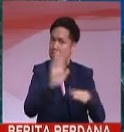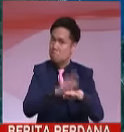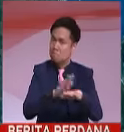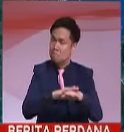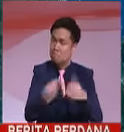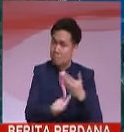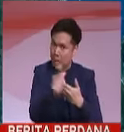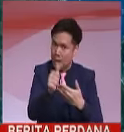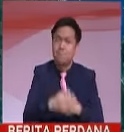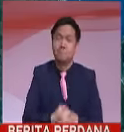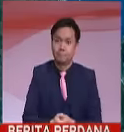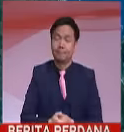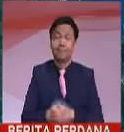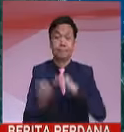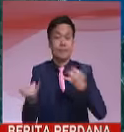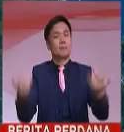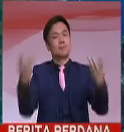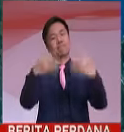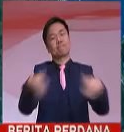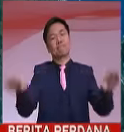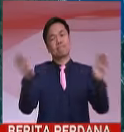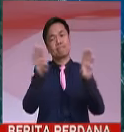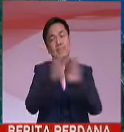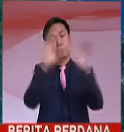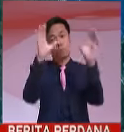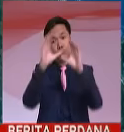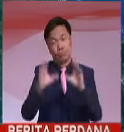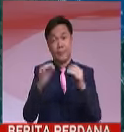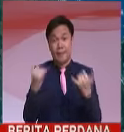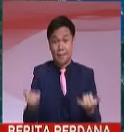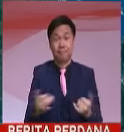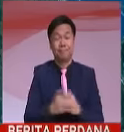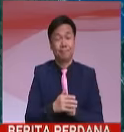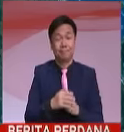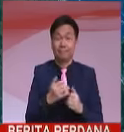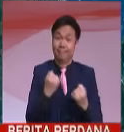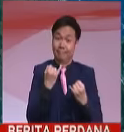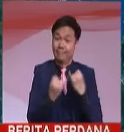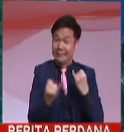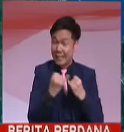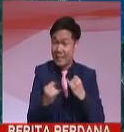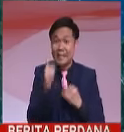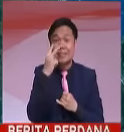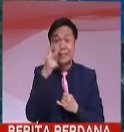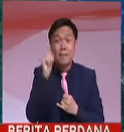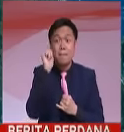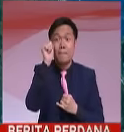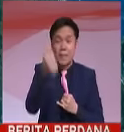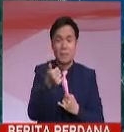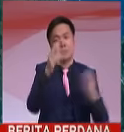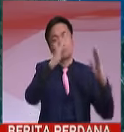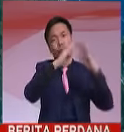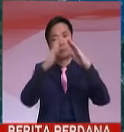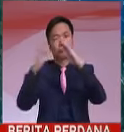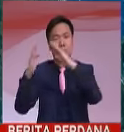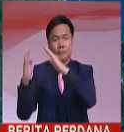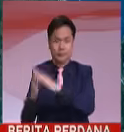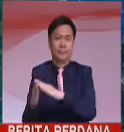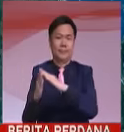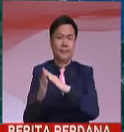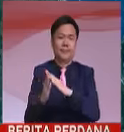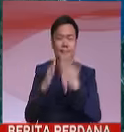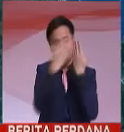Baiklah sekian saja informasi cuaca pada malam ini sebelum berpisah kita ikuti tinjauan cuaca bagi Banda Banda